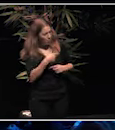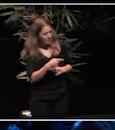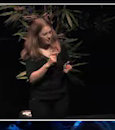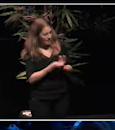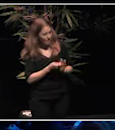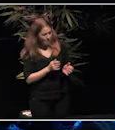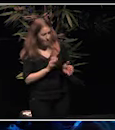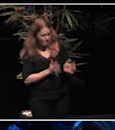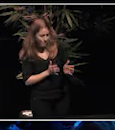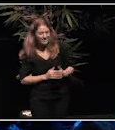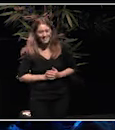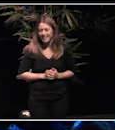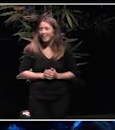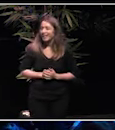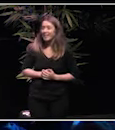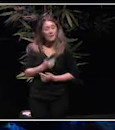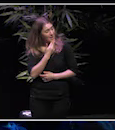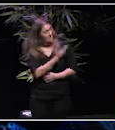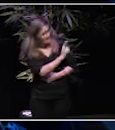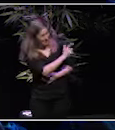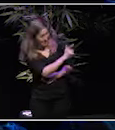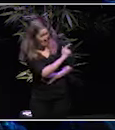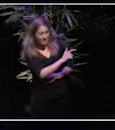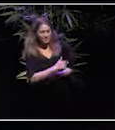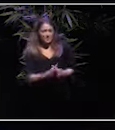pour la prochaine échéance. Merci. Merci en tous les cas à tous les deux.